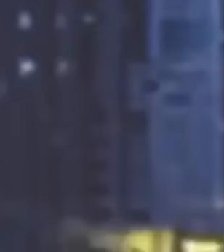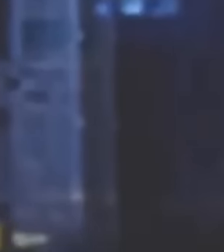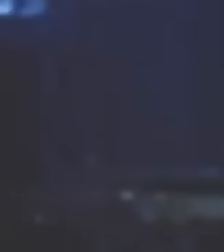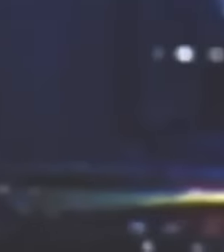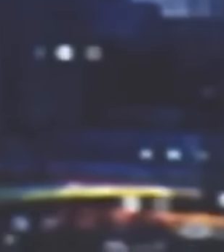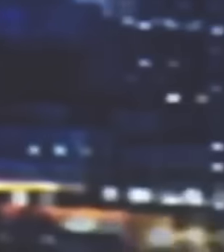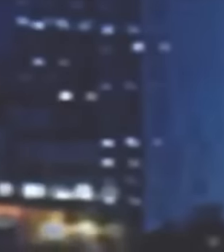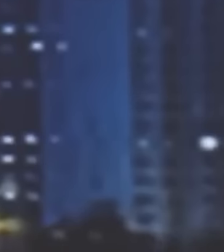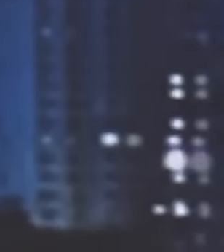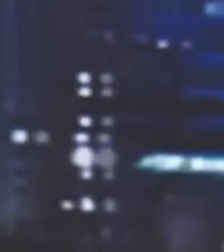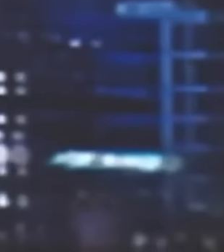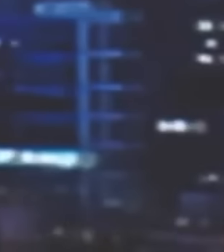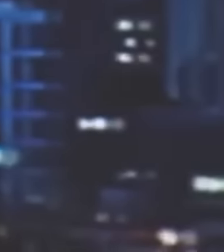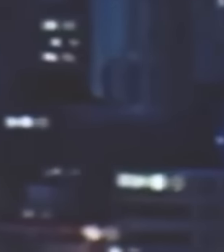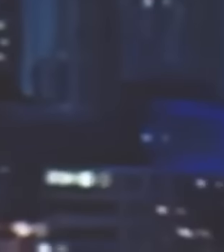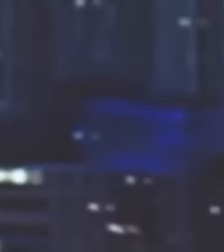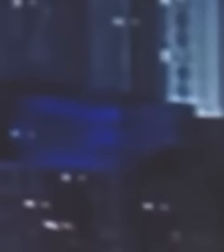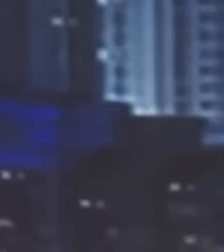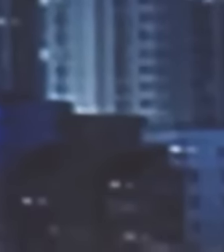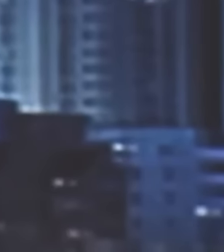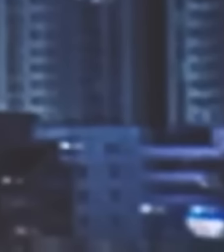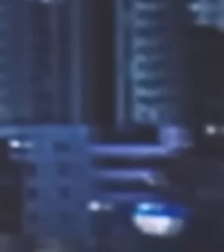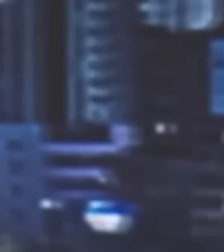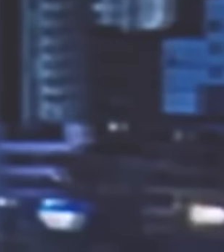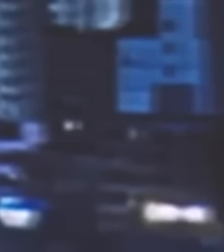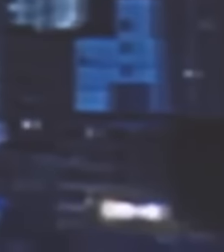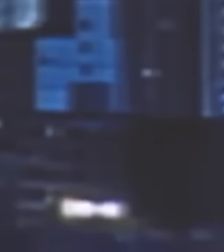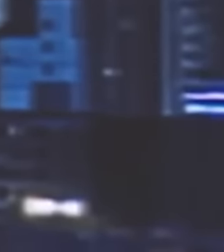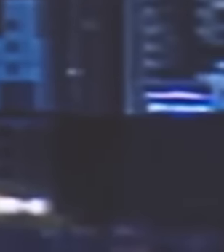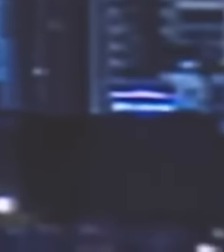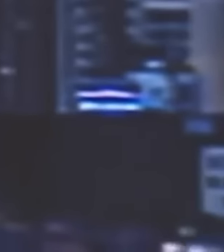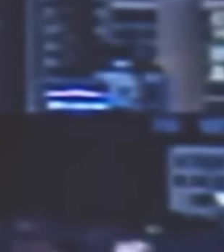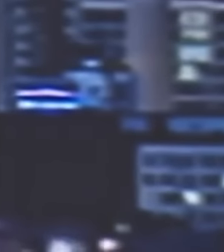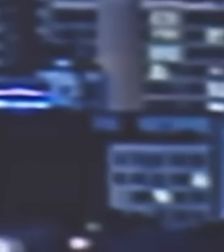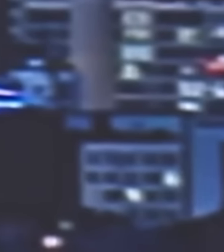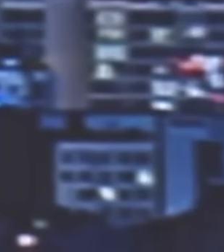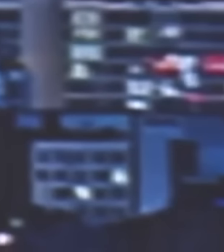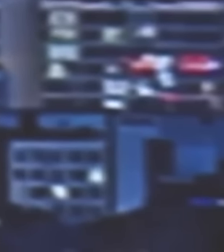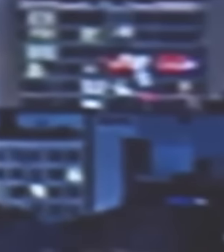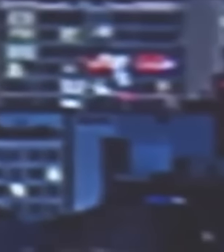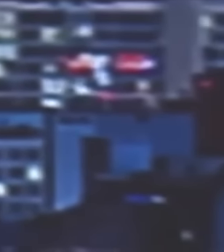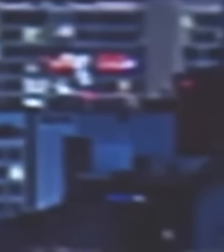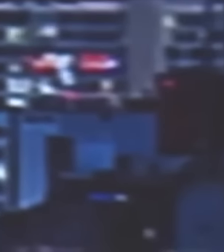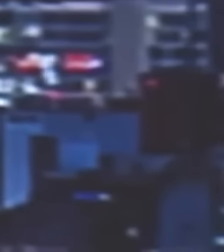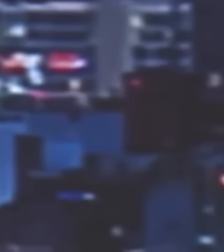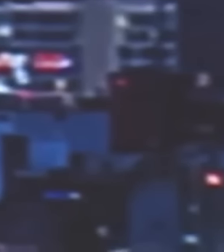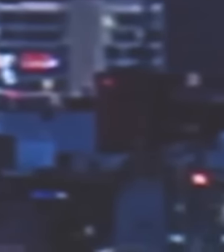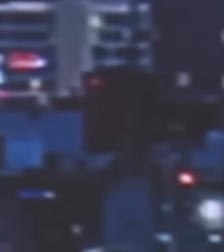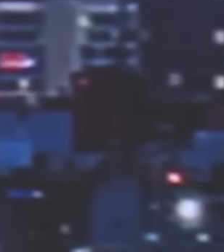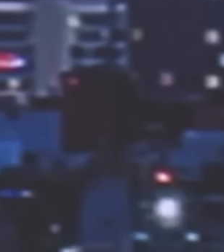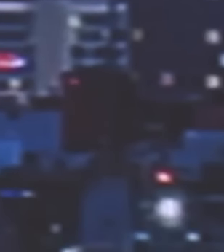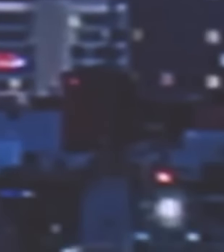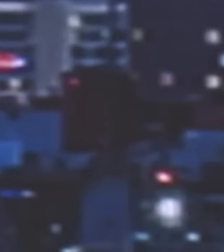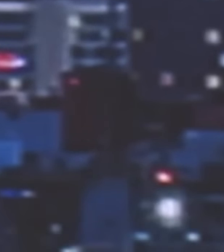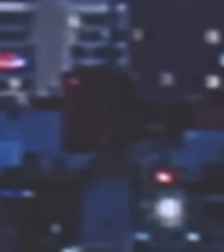JTBC 뉴스를 시청해 주셔서 고맙습니다. 저희는 저녁 6시 50분 뉴스룸에서 뵙겠습니다.